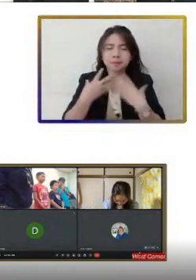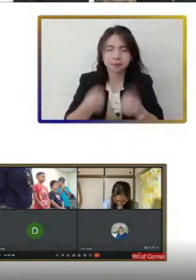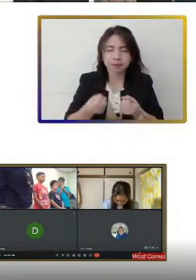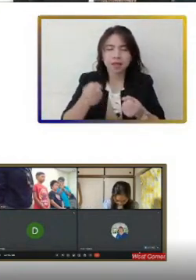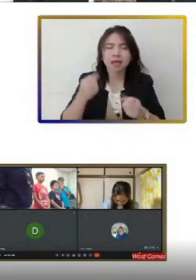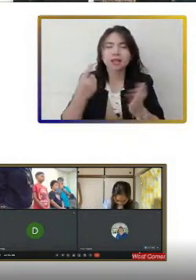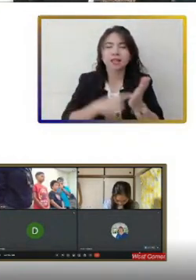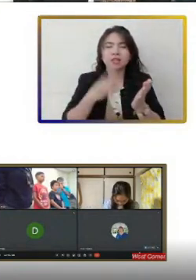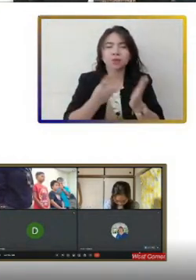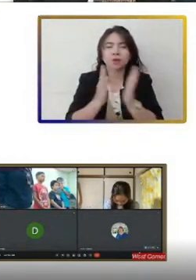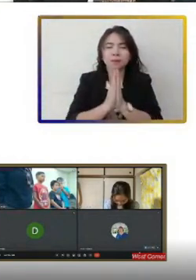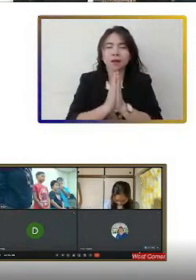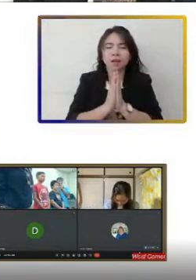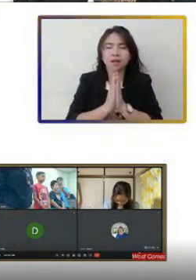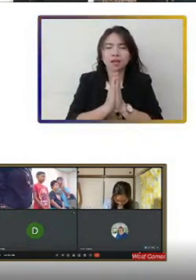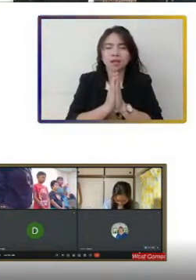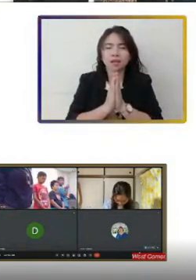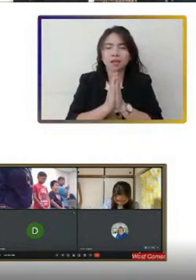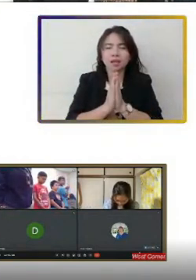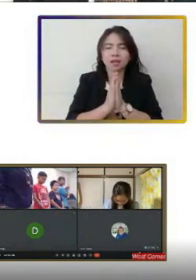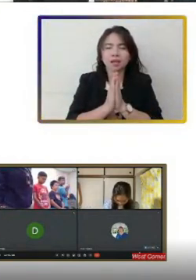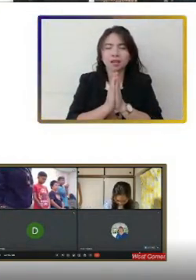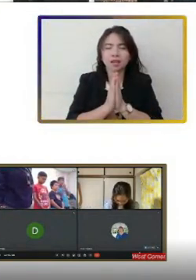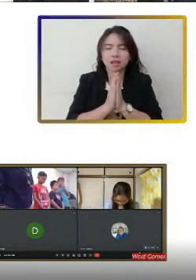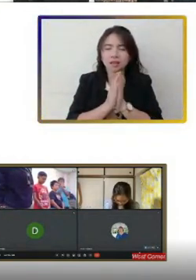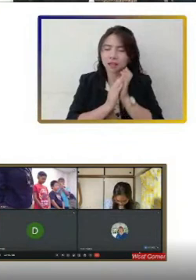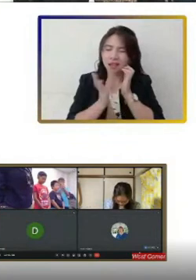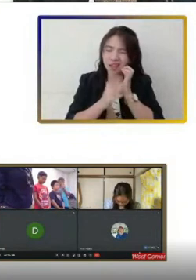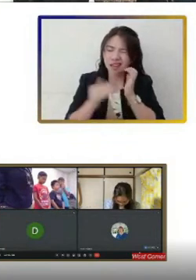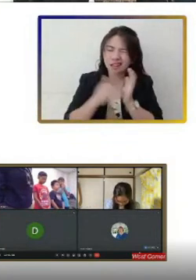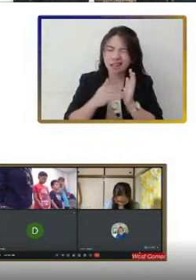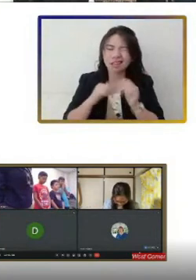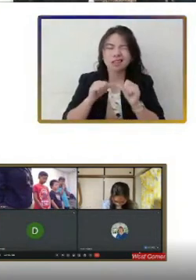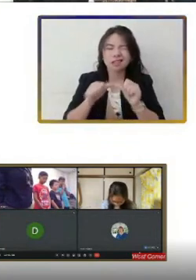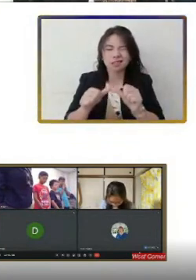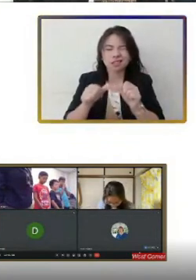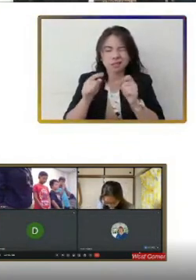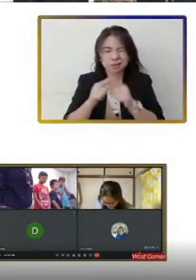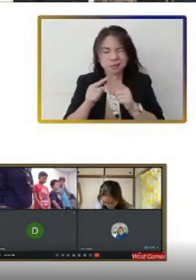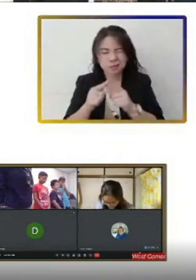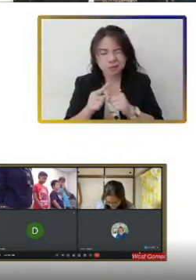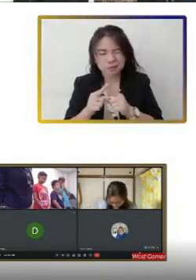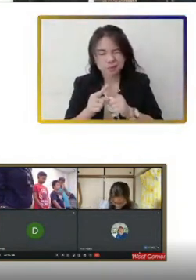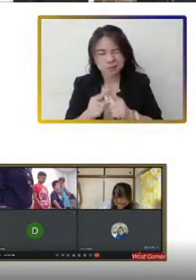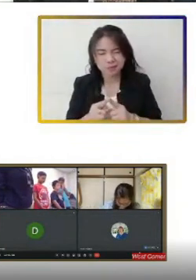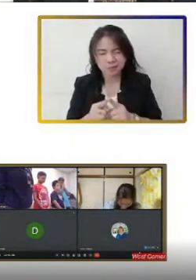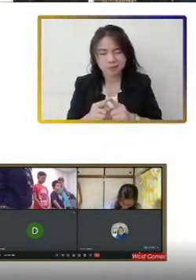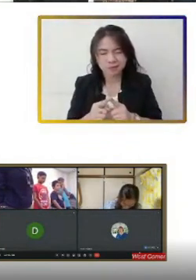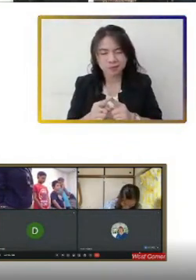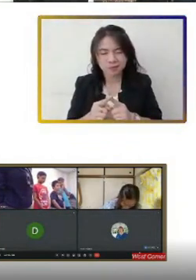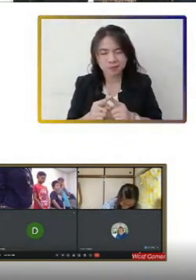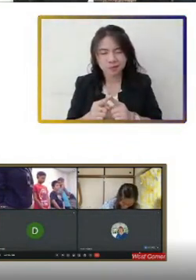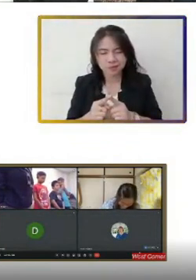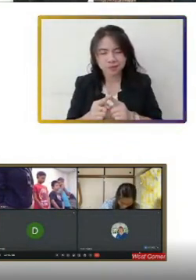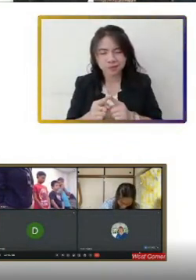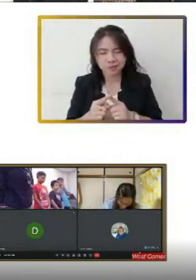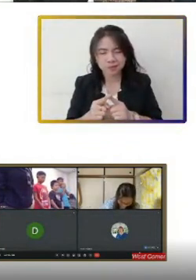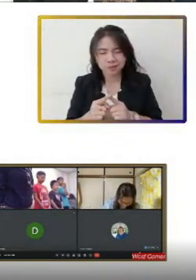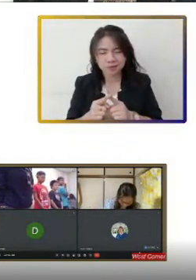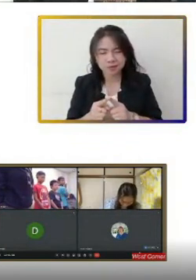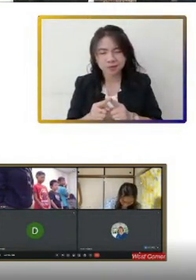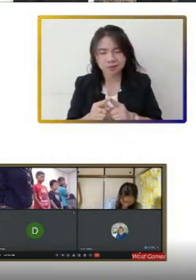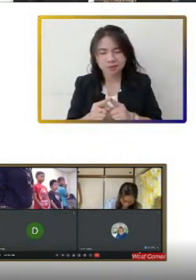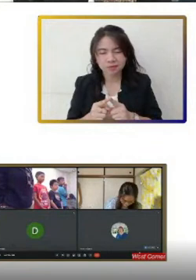missions, mga pastor, mas lalo sa kay Pastor Gumer, Panginoon, patuloy na hihingi po sa iyo. Ang puli, recovery niyo po, Panginoon, maging si Mama